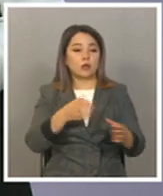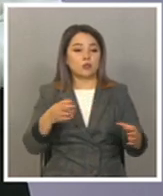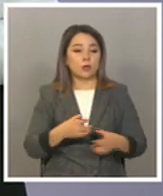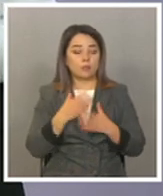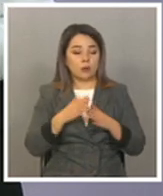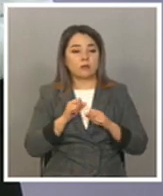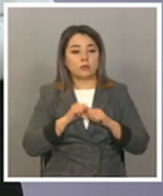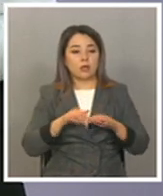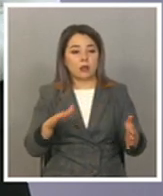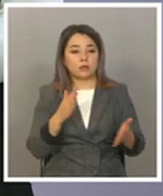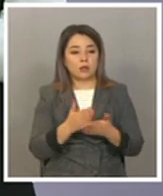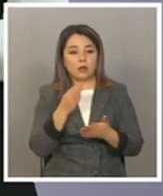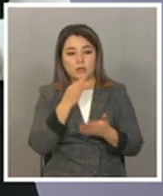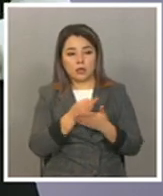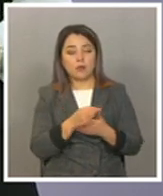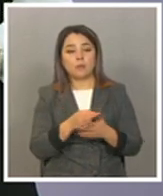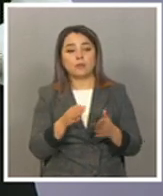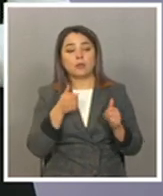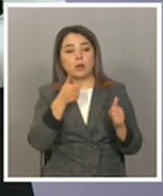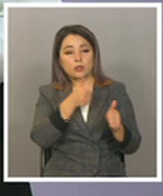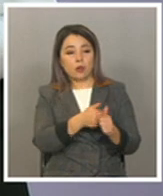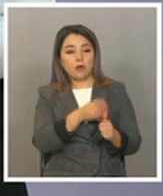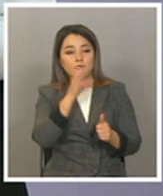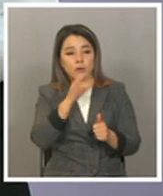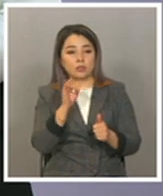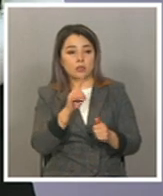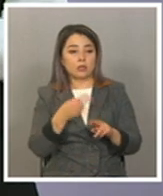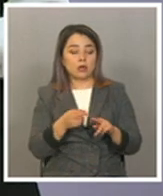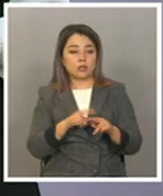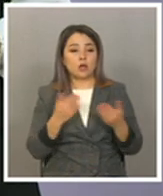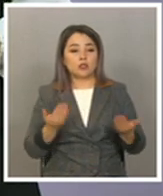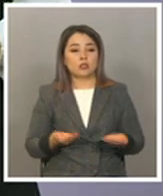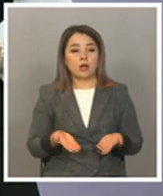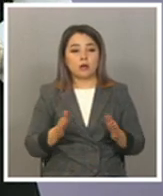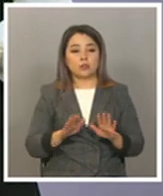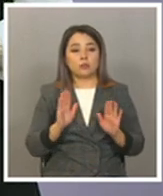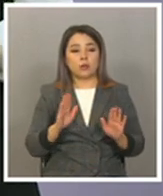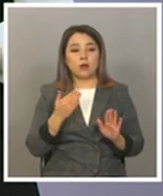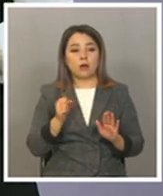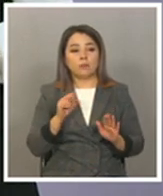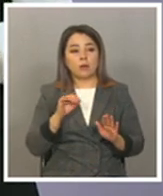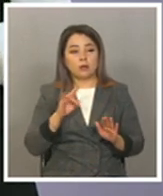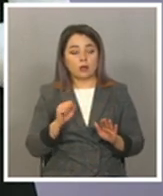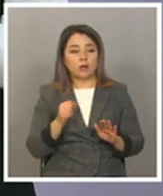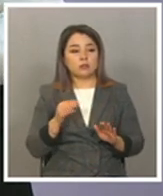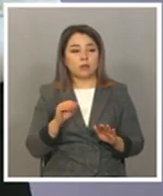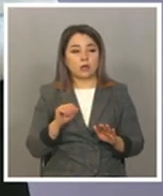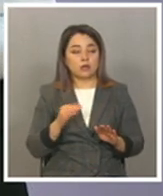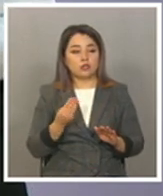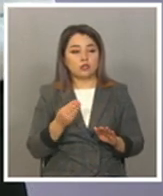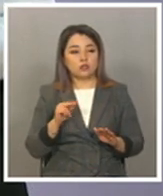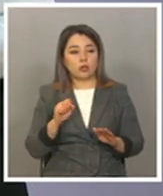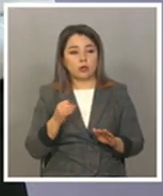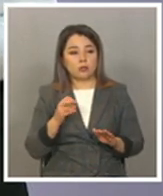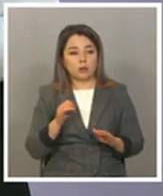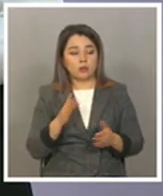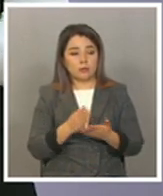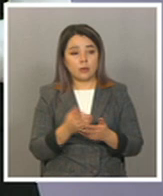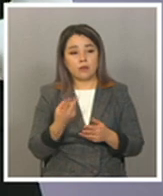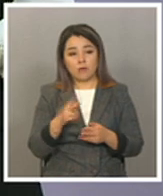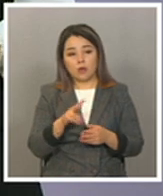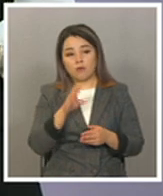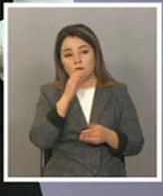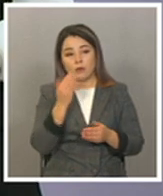стадо. В конце погони из волков в живых остались только Акбара и Ташчайнар. Двое их